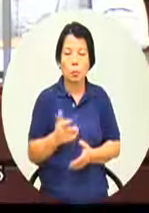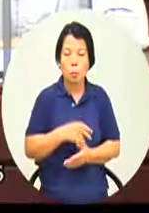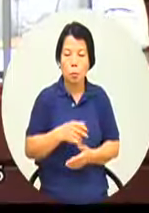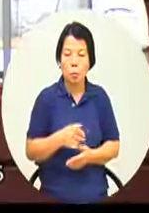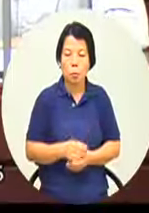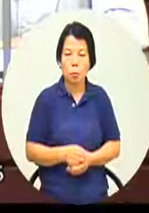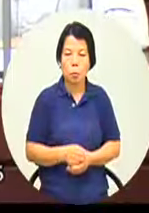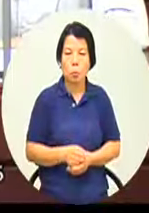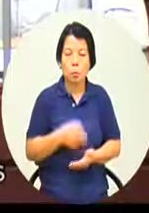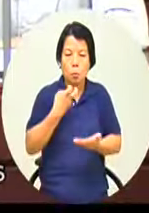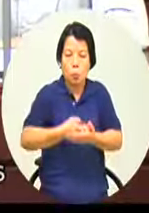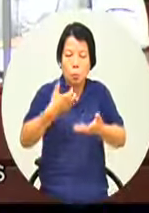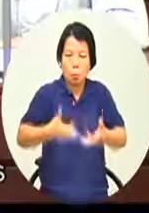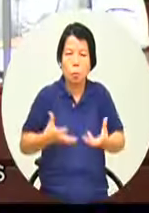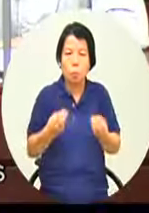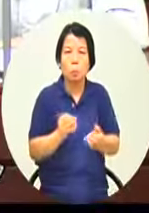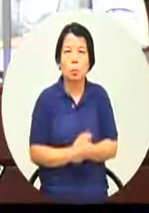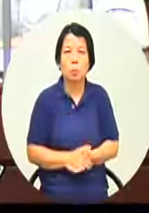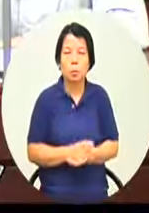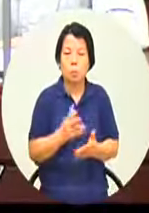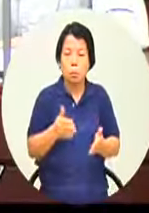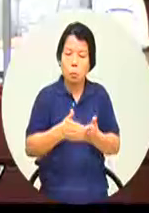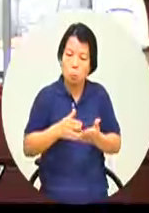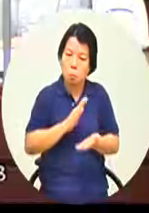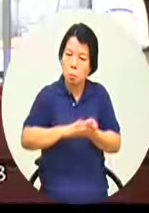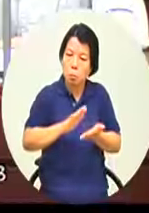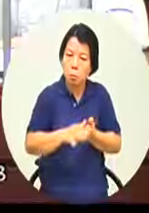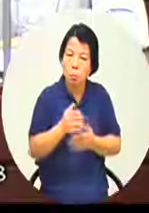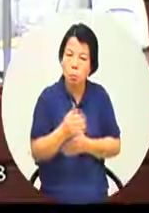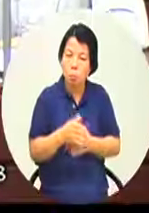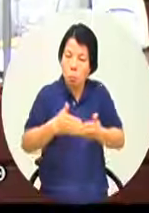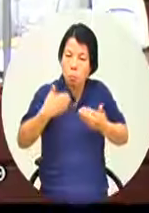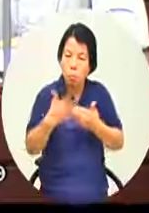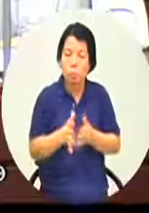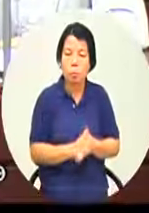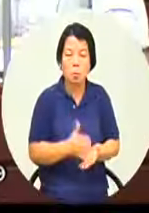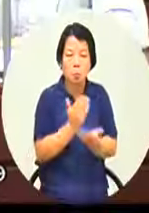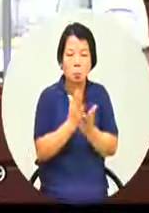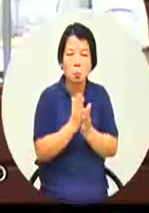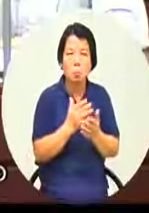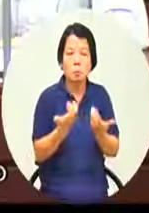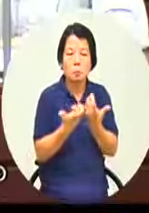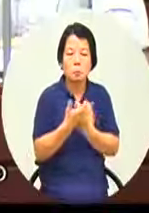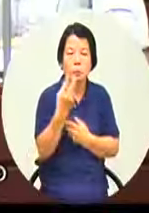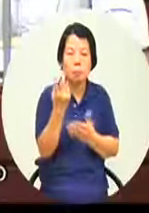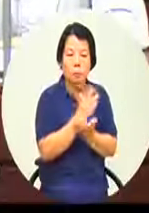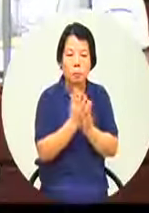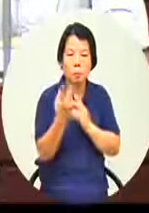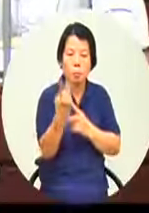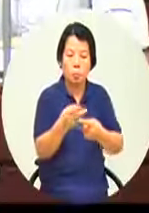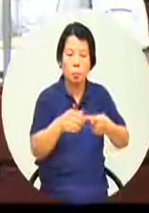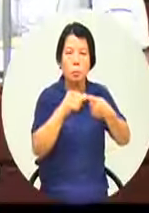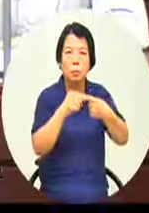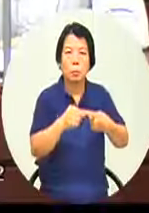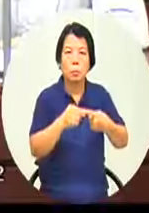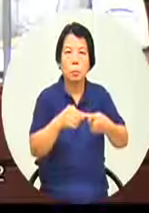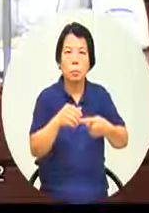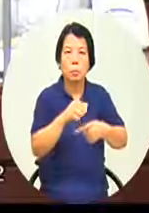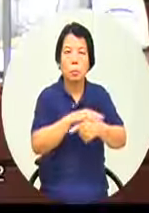重。 那这个要不要解决？ 这个部分我们分两种方式来解决。那第一个就是说，我们会